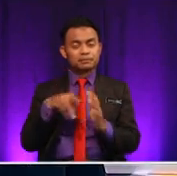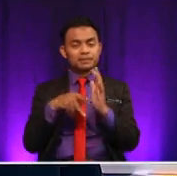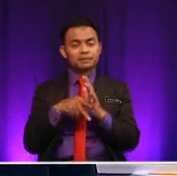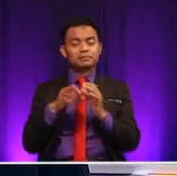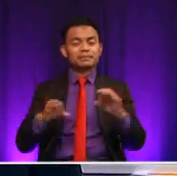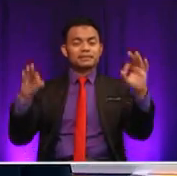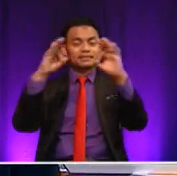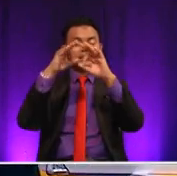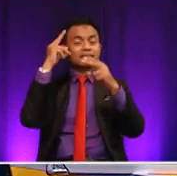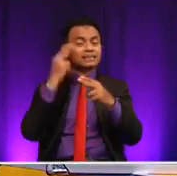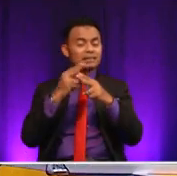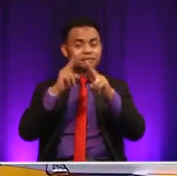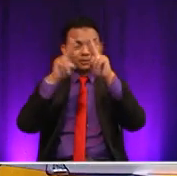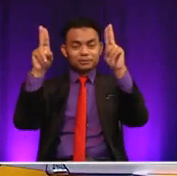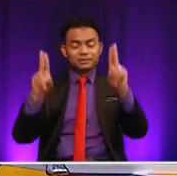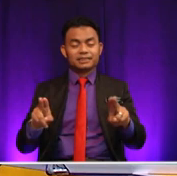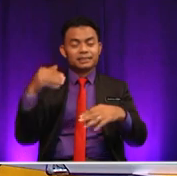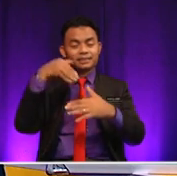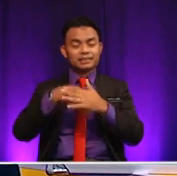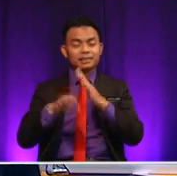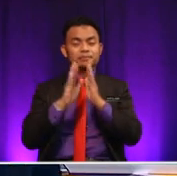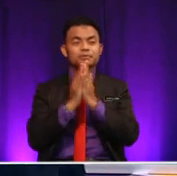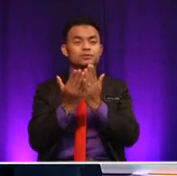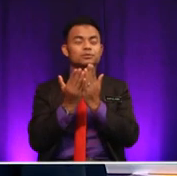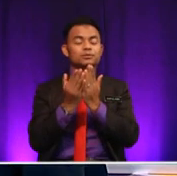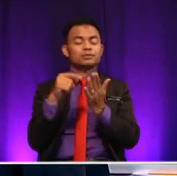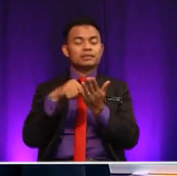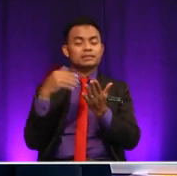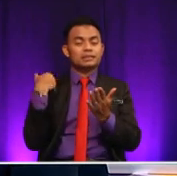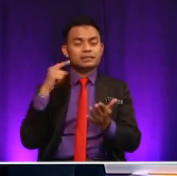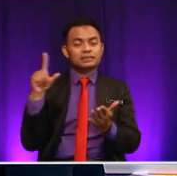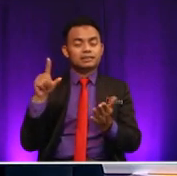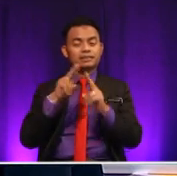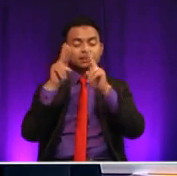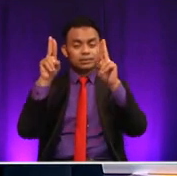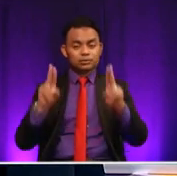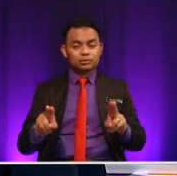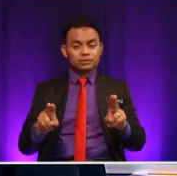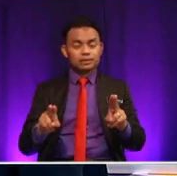Jadi kalau tengok dalam buku teks ini adalah ujian jangkauan meluncur